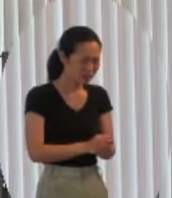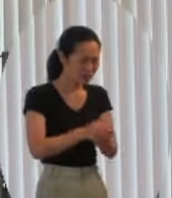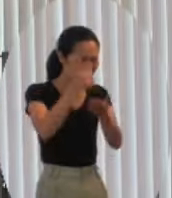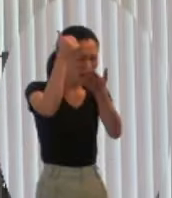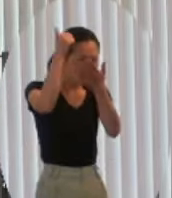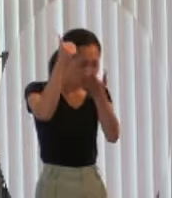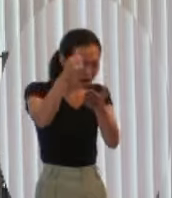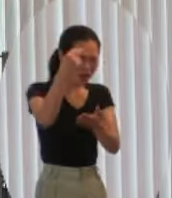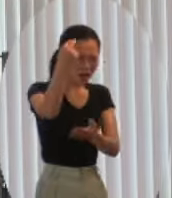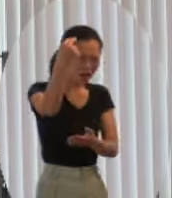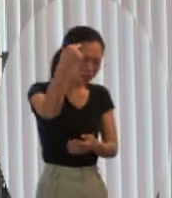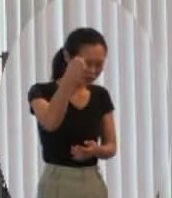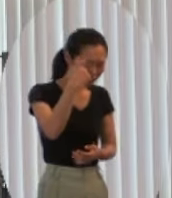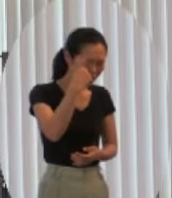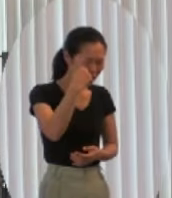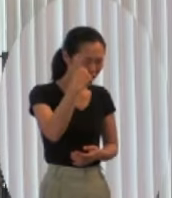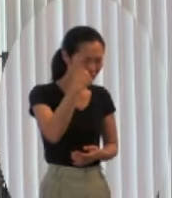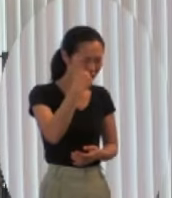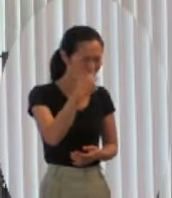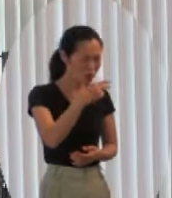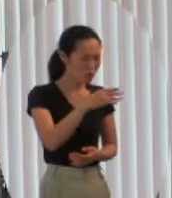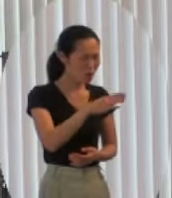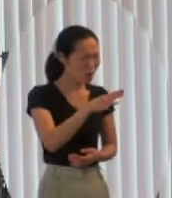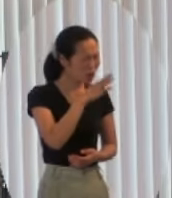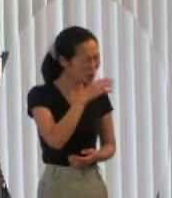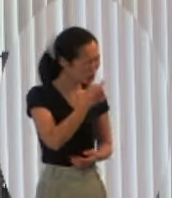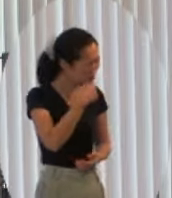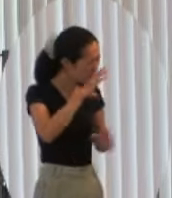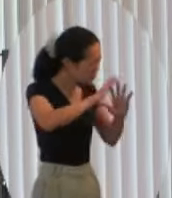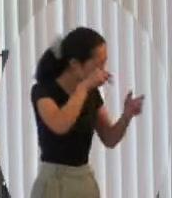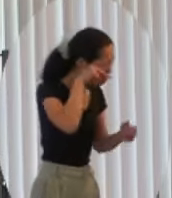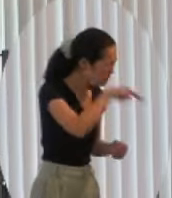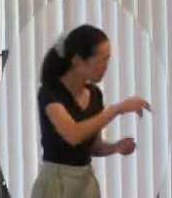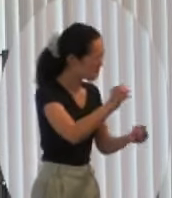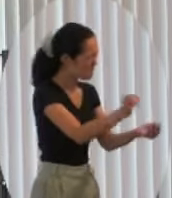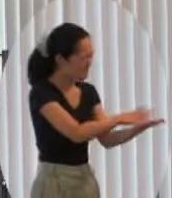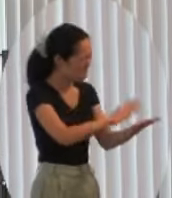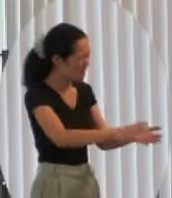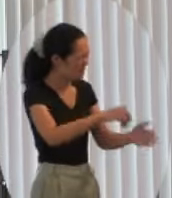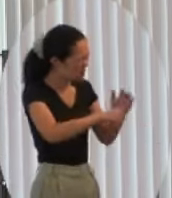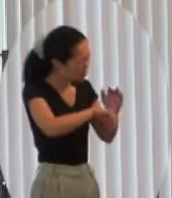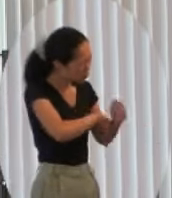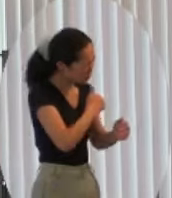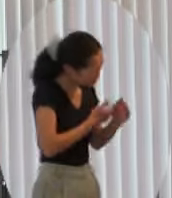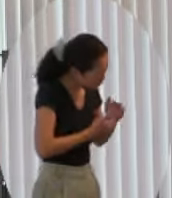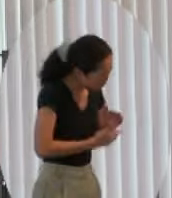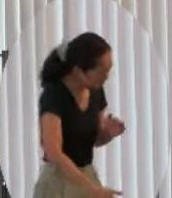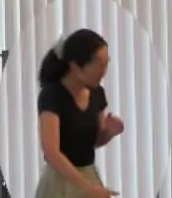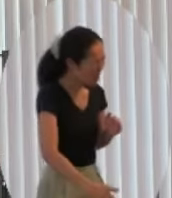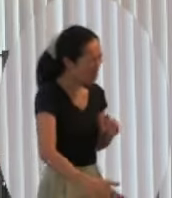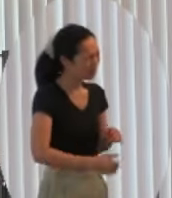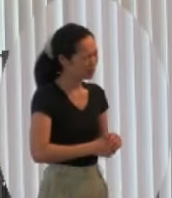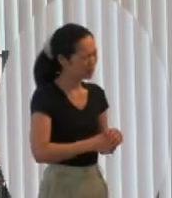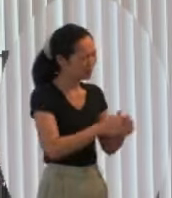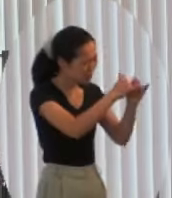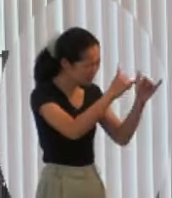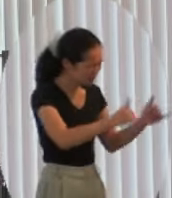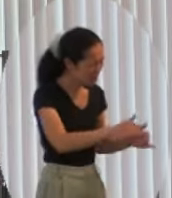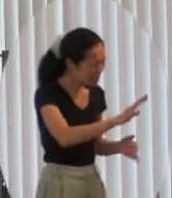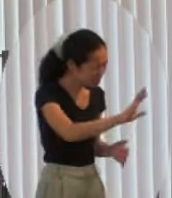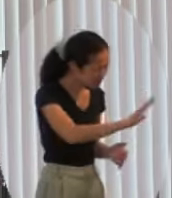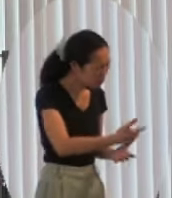ば一瞬にして滅ぼしてしまいたいような罪深い愚かな人類でありましょうけ